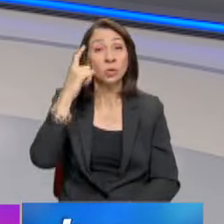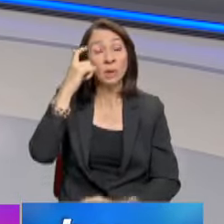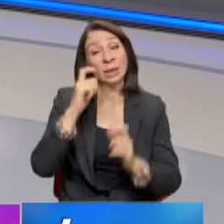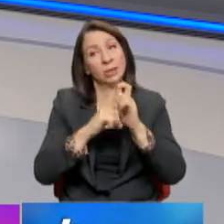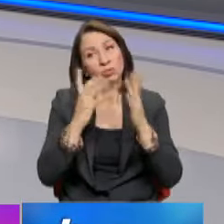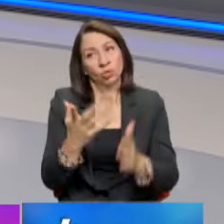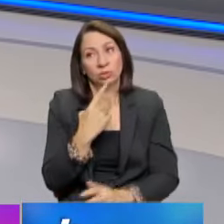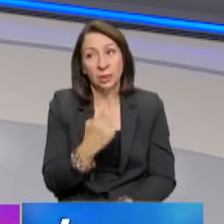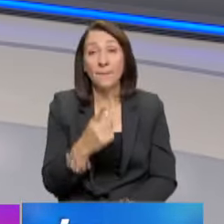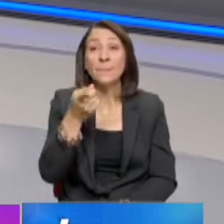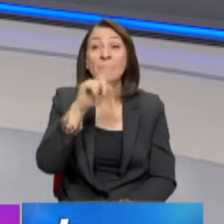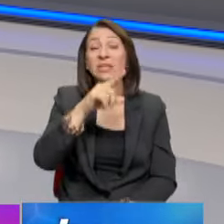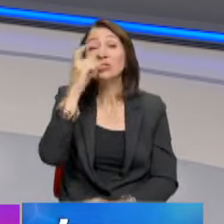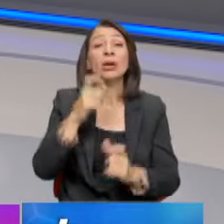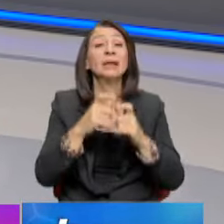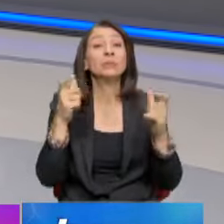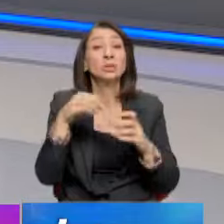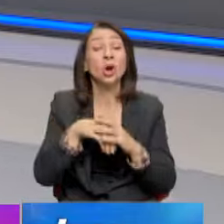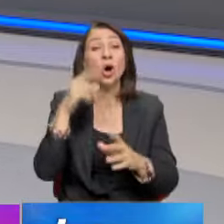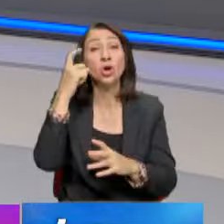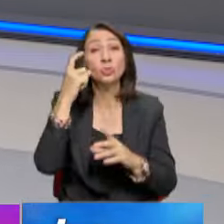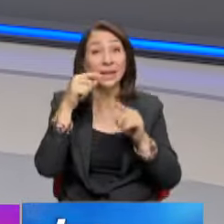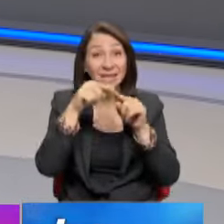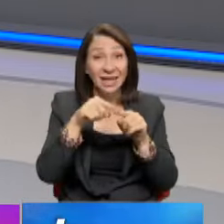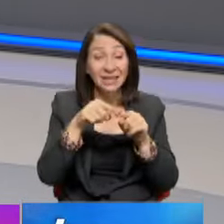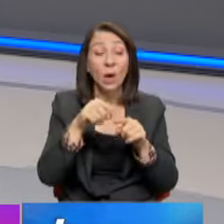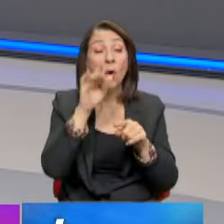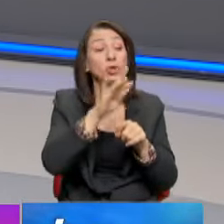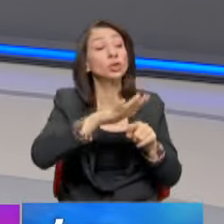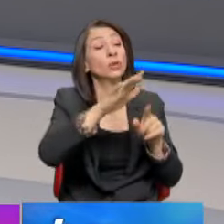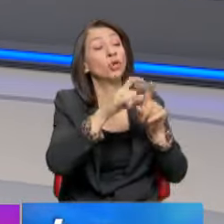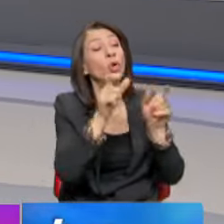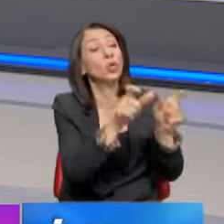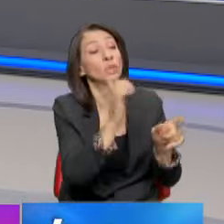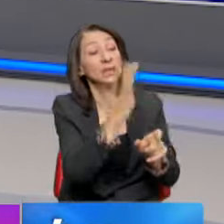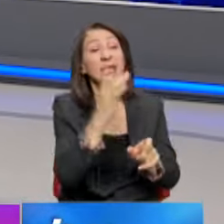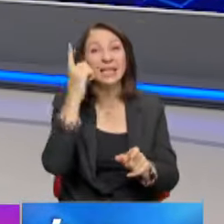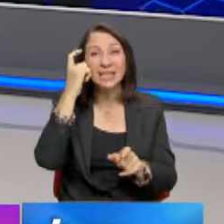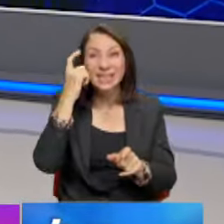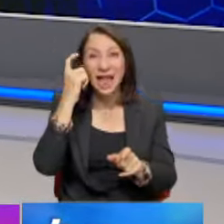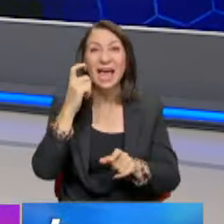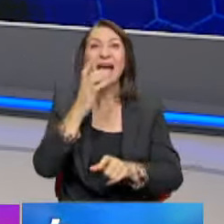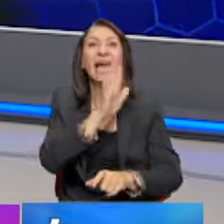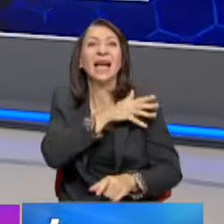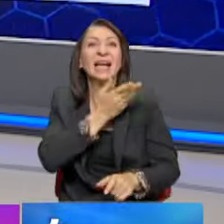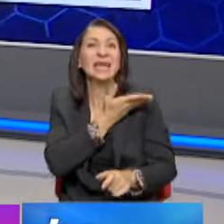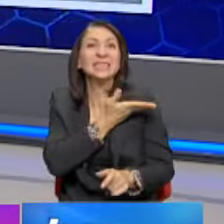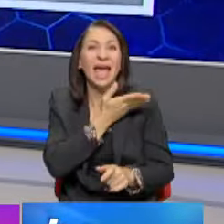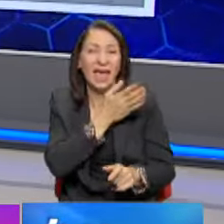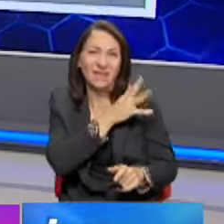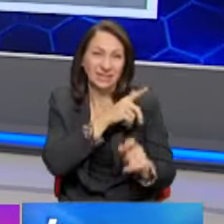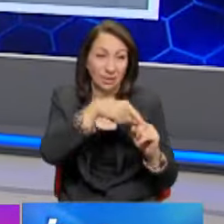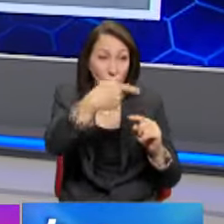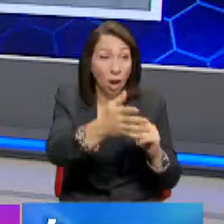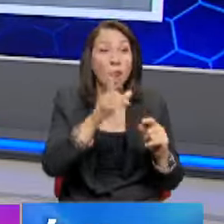Osmaniye'ye geçmiş olsun diyelim. Bir başka sıcak gelişme için Osmaniye'den Orta Doğu'ya gideceğiz. İsrail Gazze'den sonra Lübnan'da da